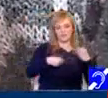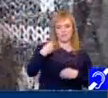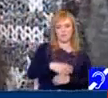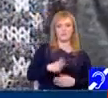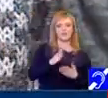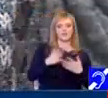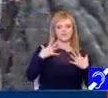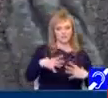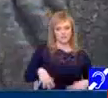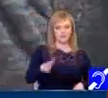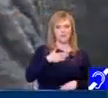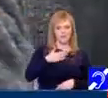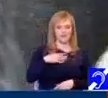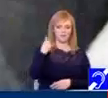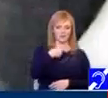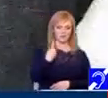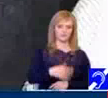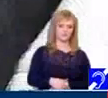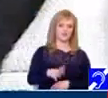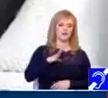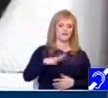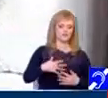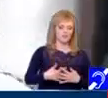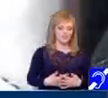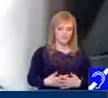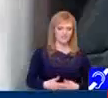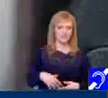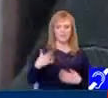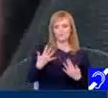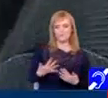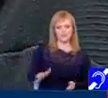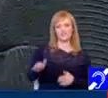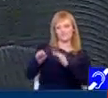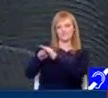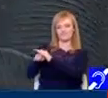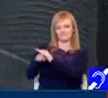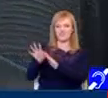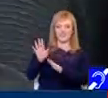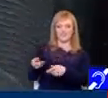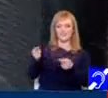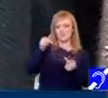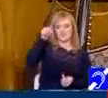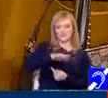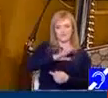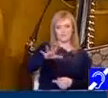de ale mele purtate, deja când am fost însărcinată și deja nu mai corespund mărimile.